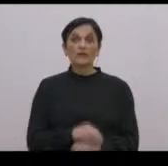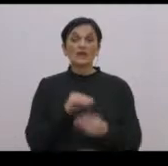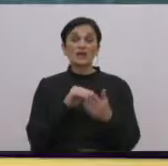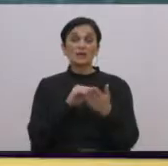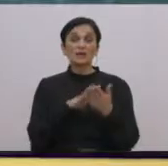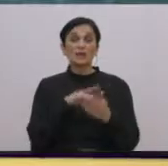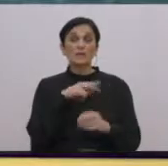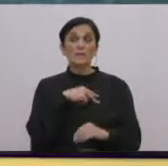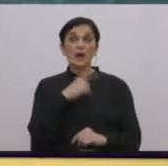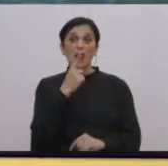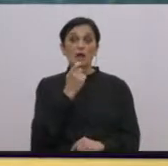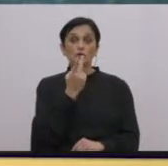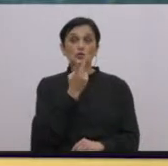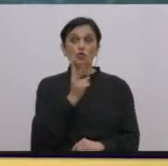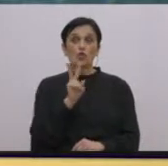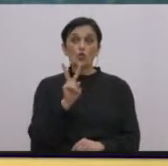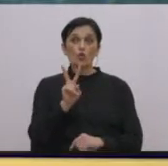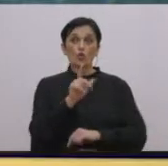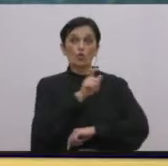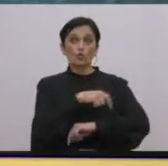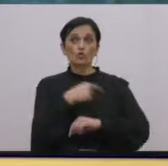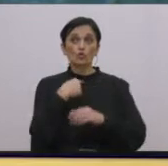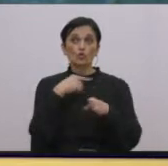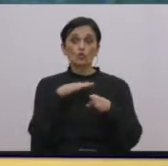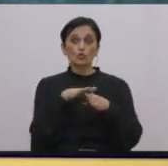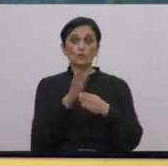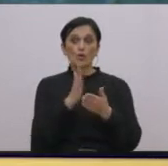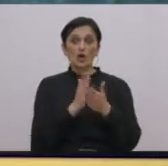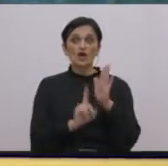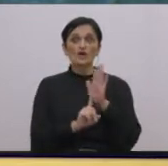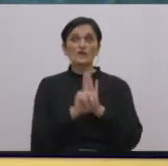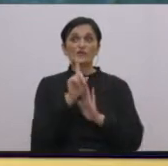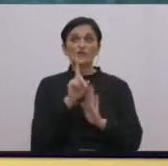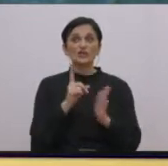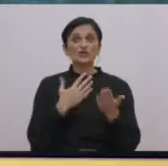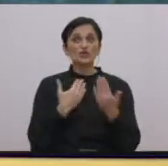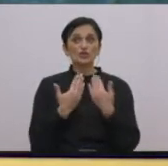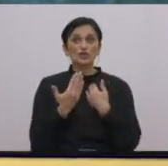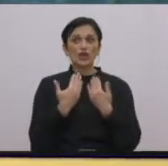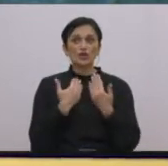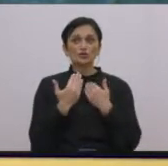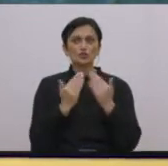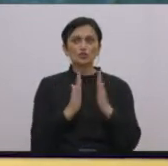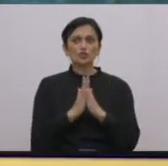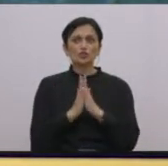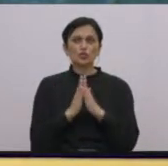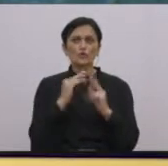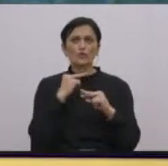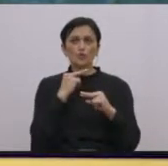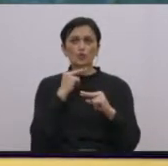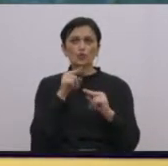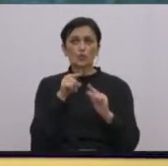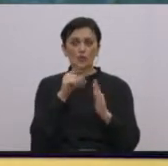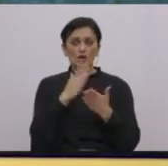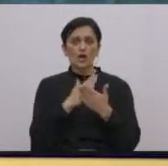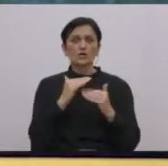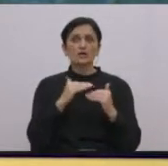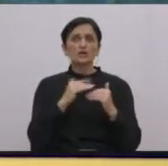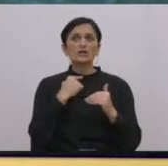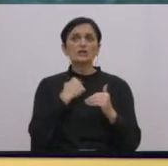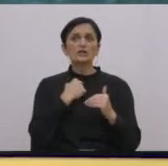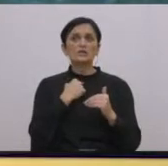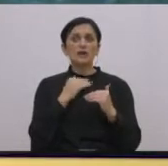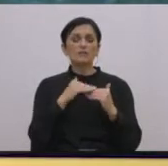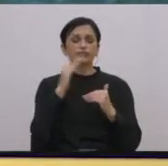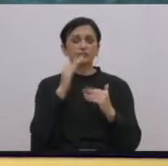Registrația gaia pe anul 122 ma cerma, corumi aris, vicep kenchis hevs, tot ora treba, smachori saris, magali, corumi